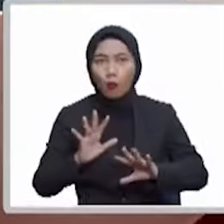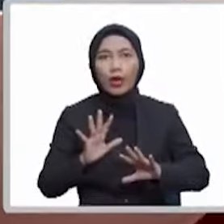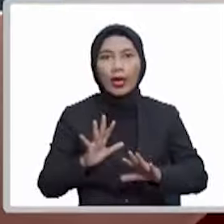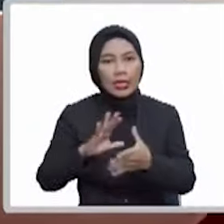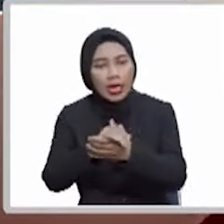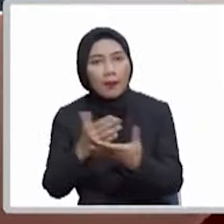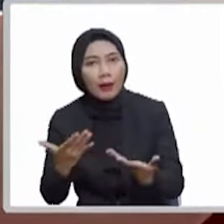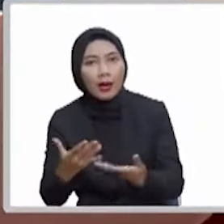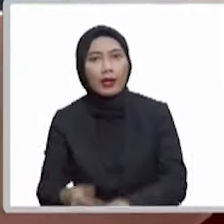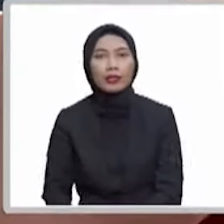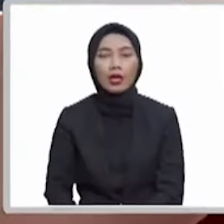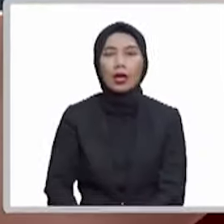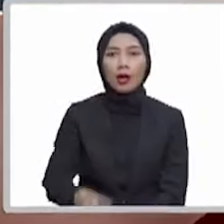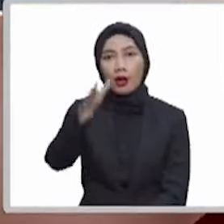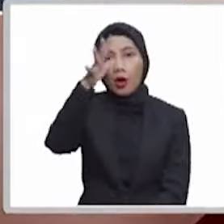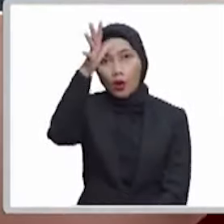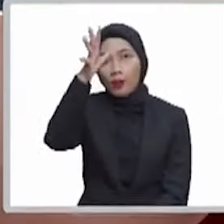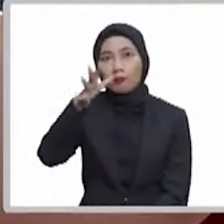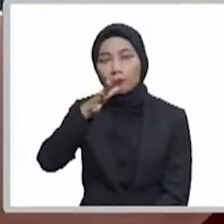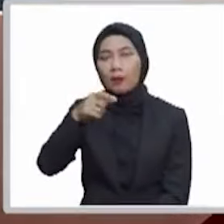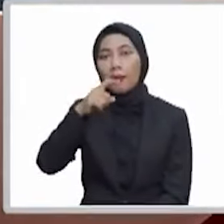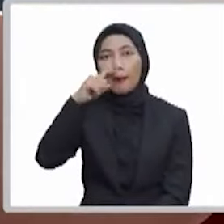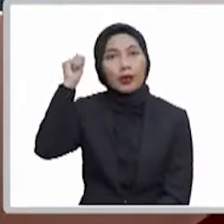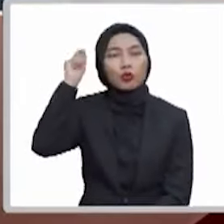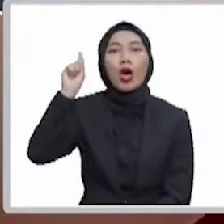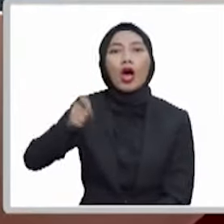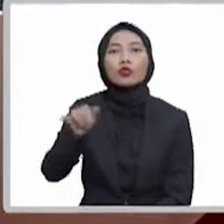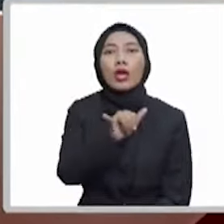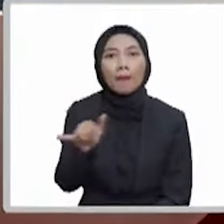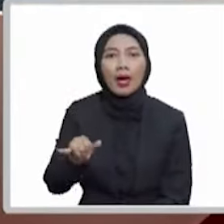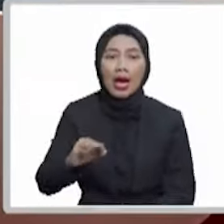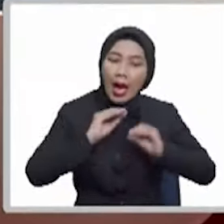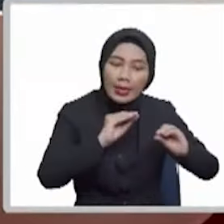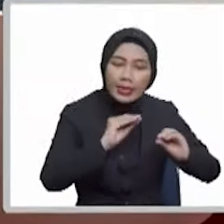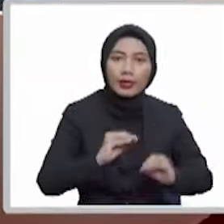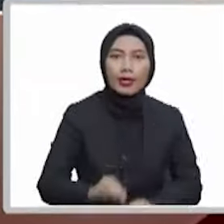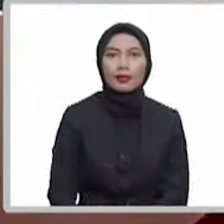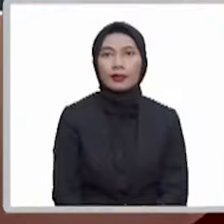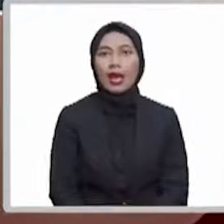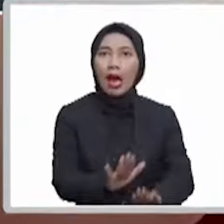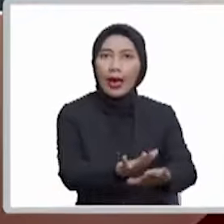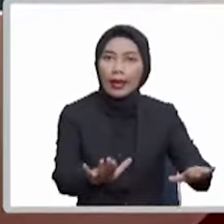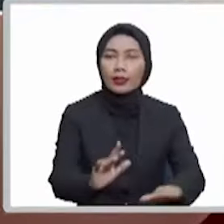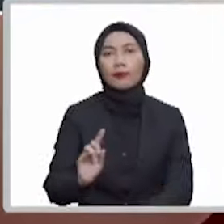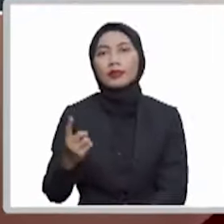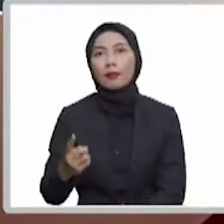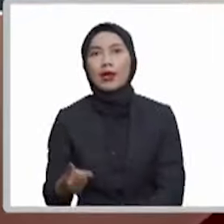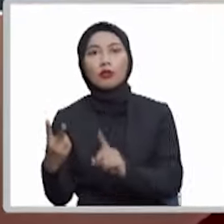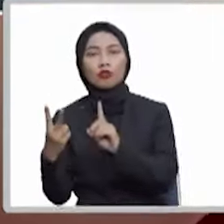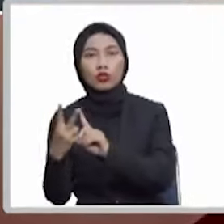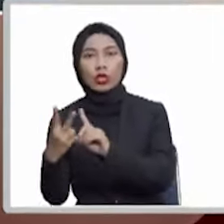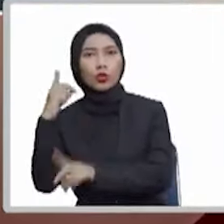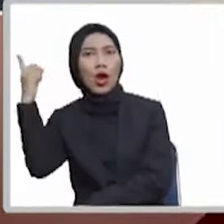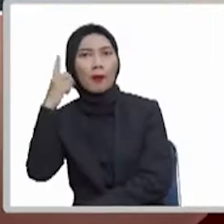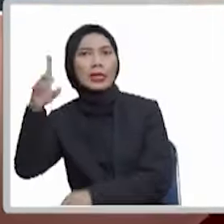pun juga orang tua harus melakukan seperti itu. Itu namanya edukasi kepada anak. Dan juga yang terpenting adalah bagaimana pemerintah pun juga terlibat